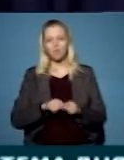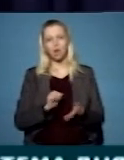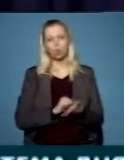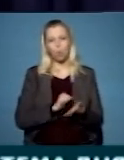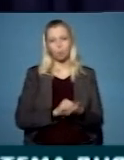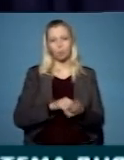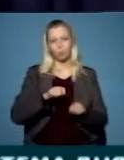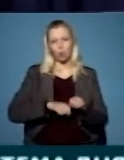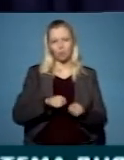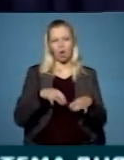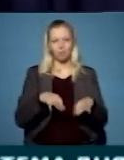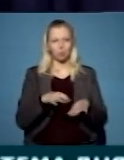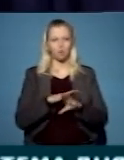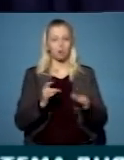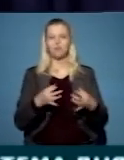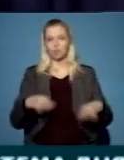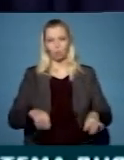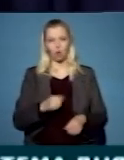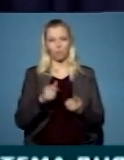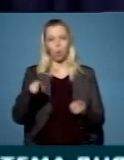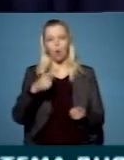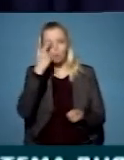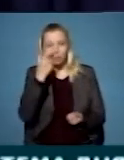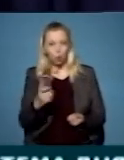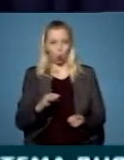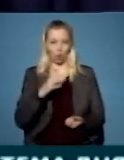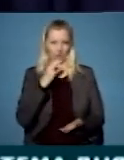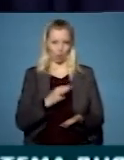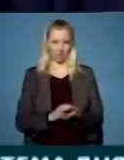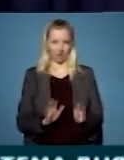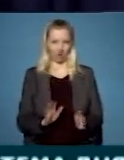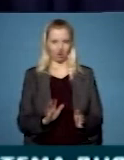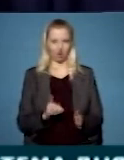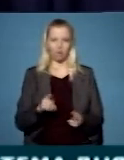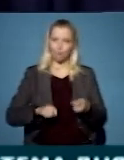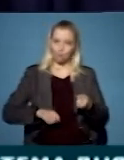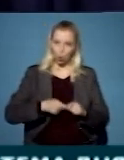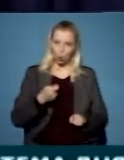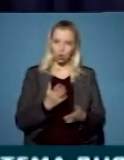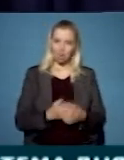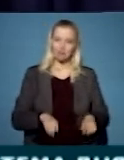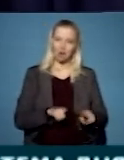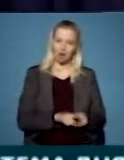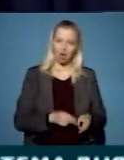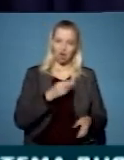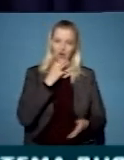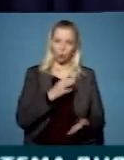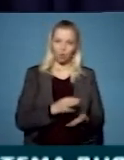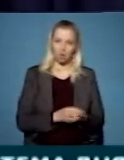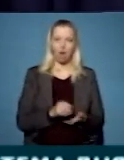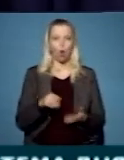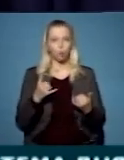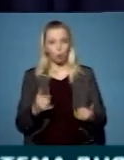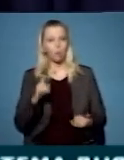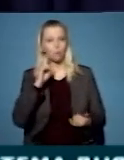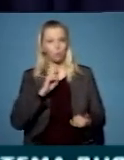документів, перевірка там автомобіля, і відпускають водія. Його попереджають про відповідальність. Тобто, що за дане порушення є така-така відповідальність. От сьогодні,